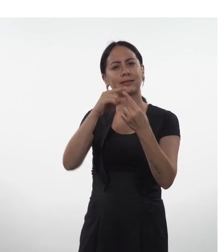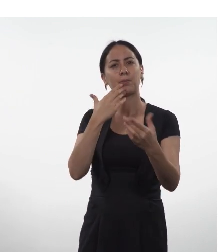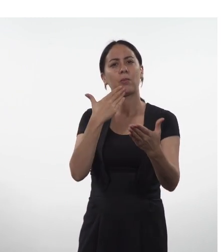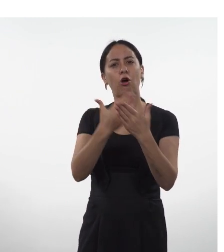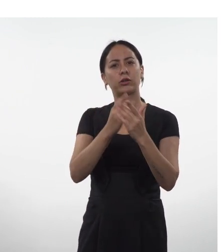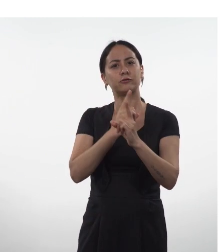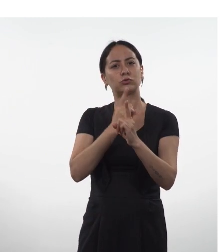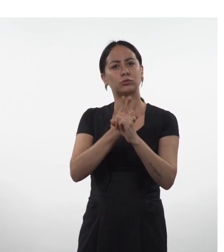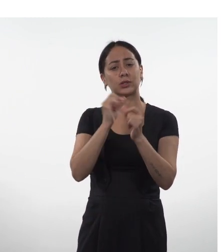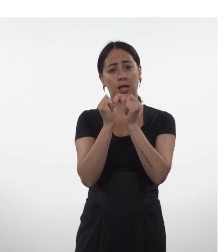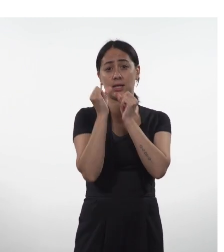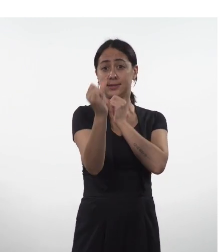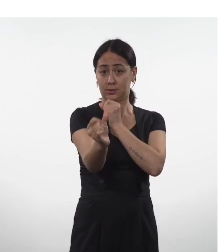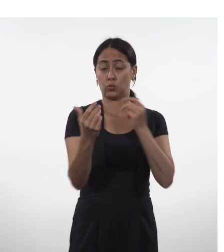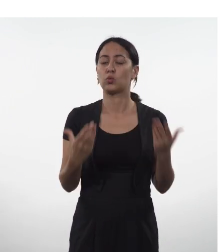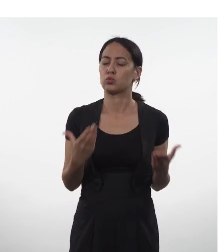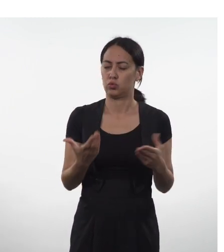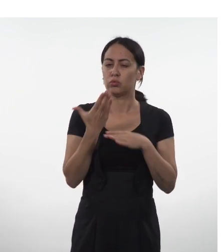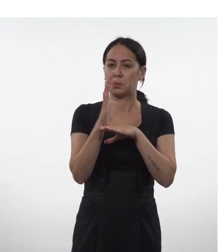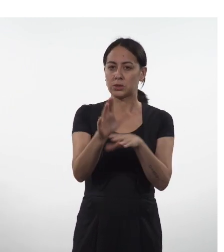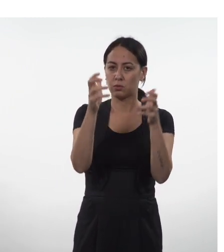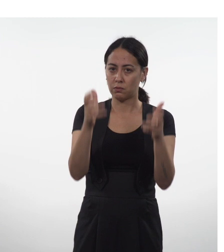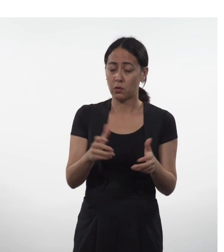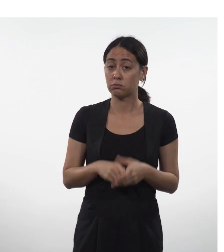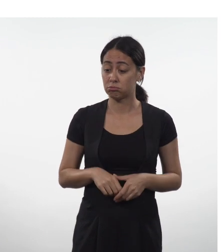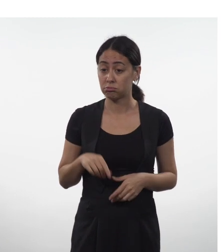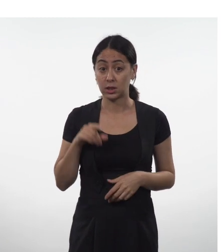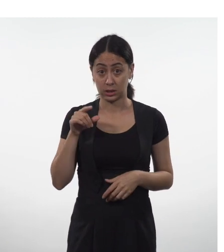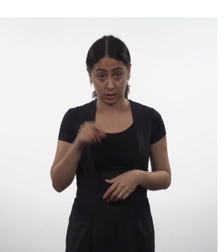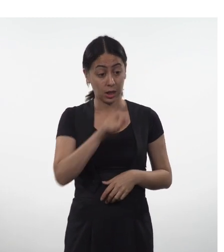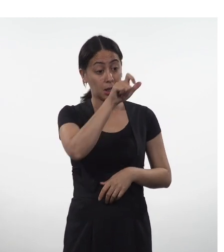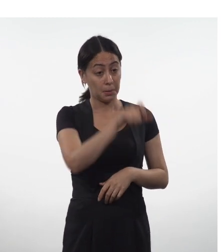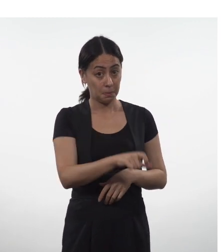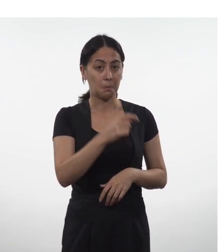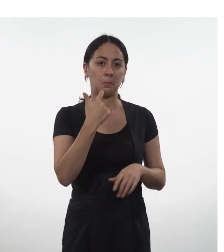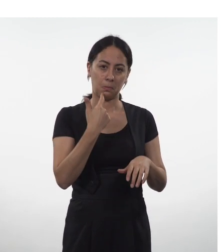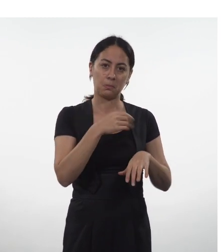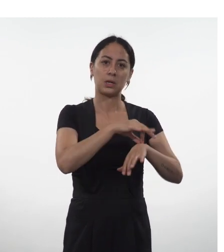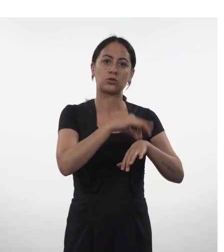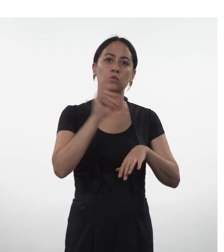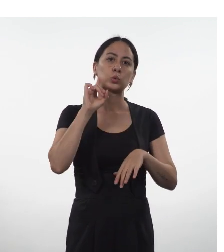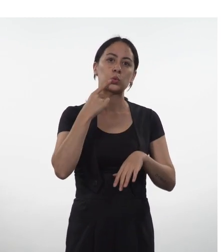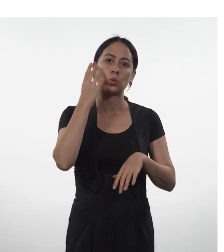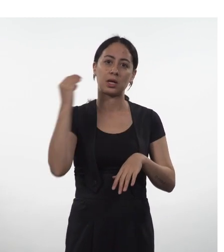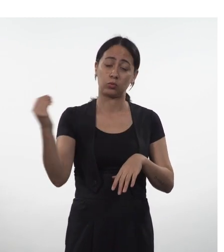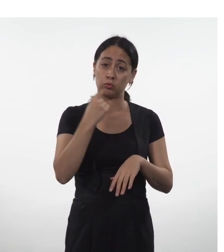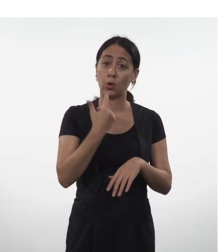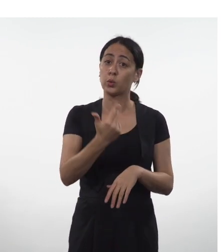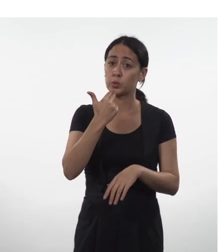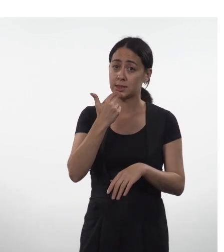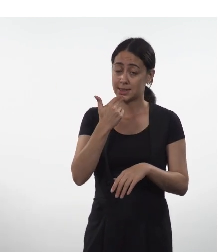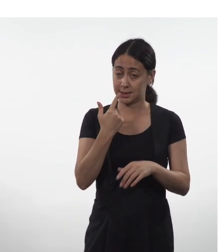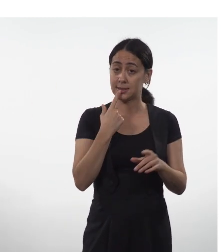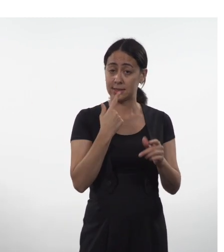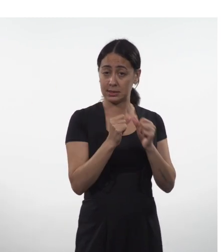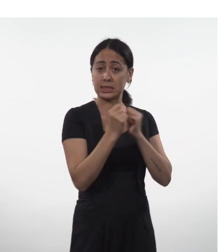vous présenter aujourd'hui, qui peut servir lors d'une consultation avec un patient sourd ou malentendant. Et vous avez les nouvelles